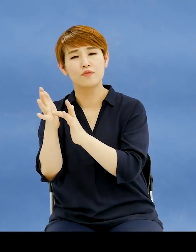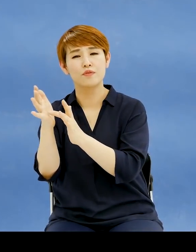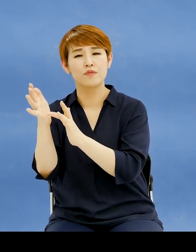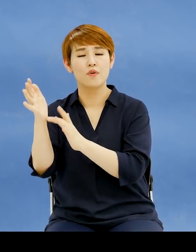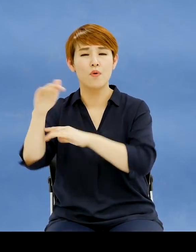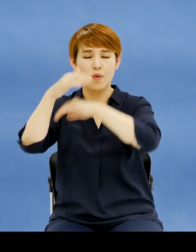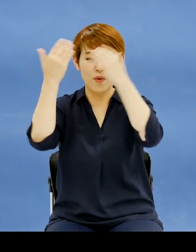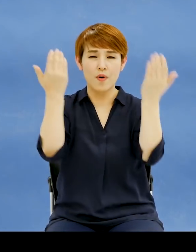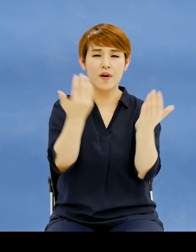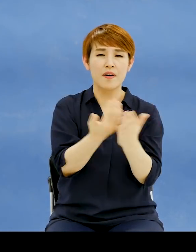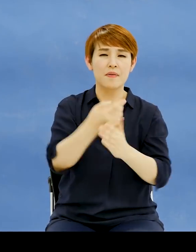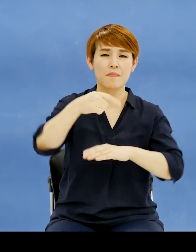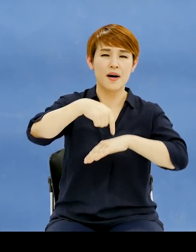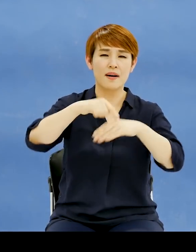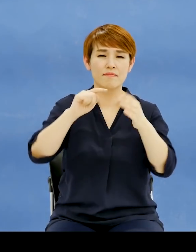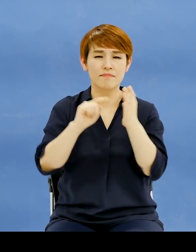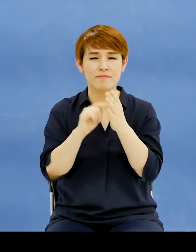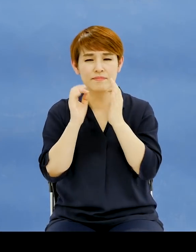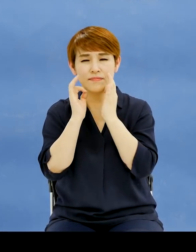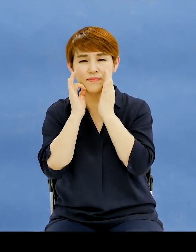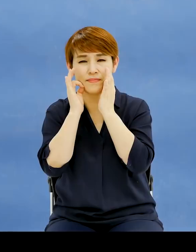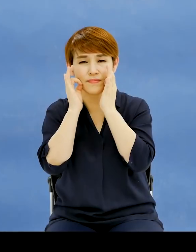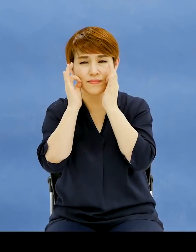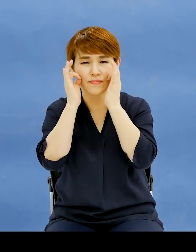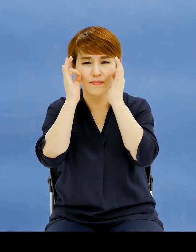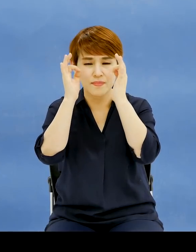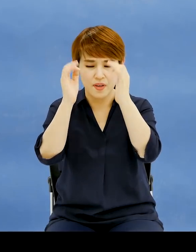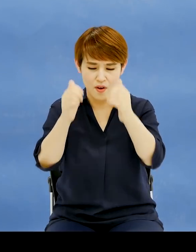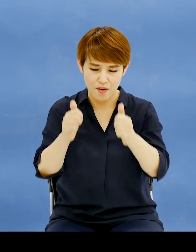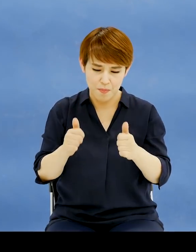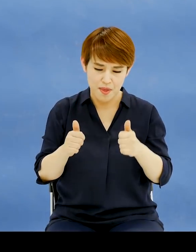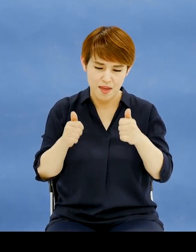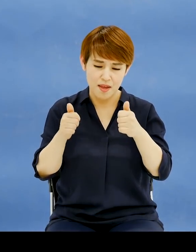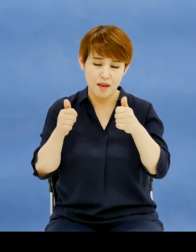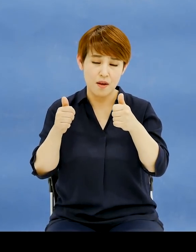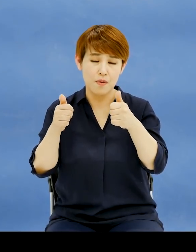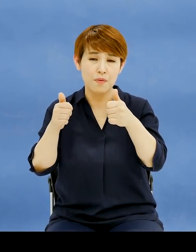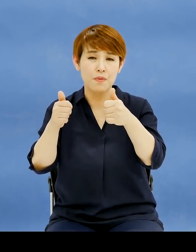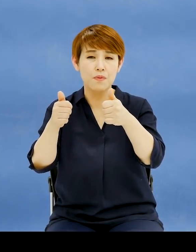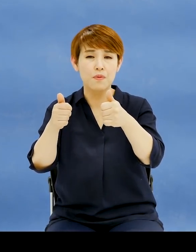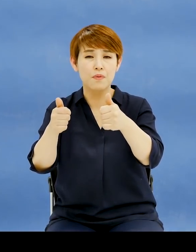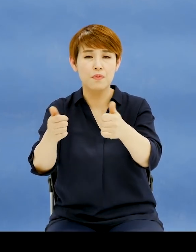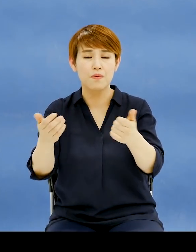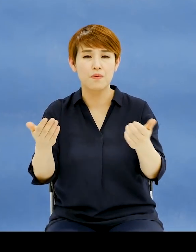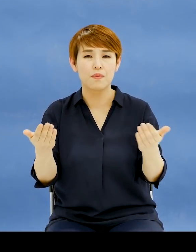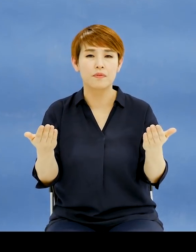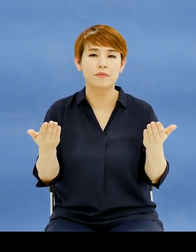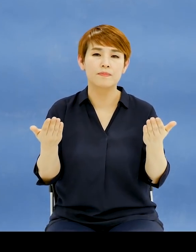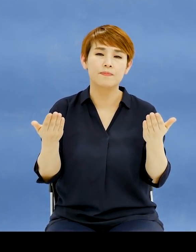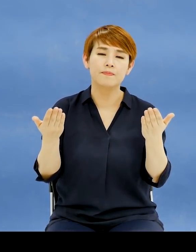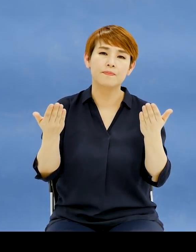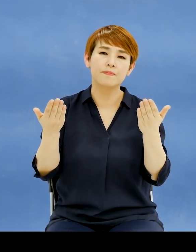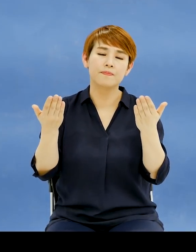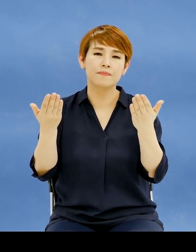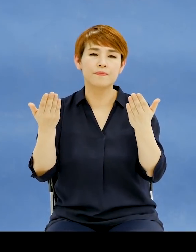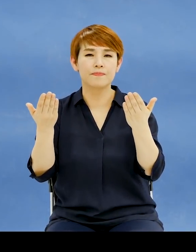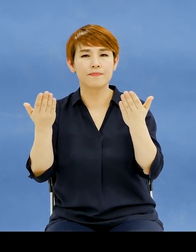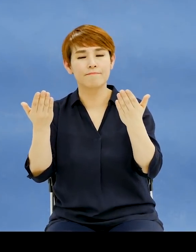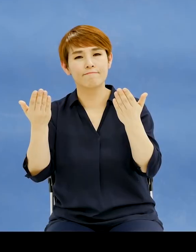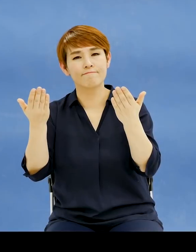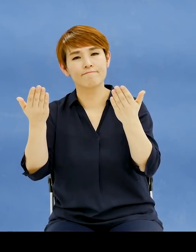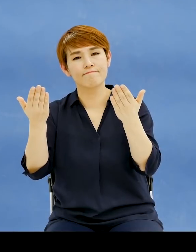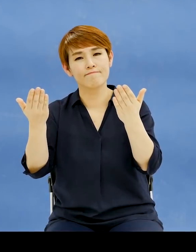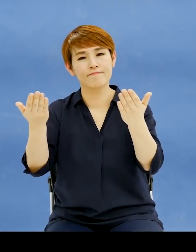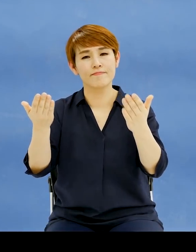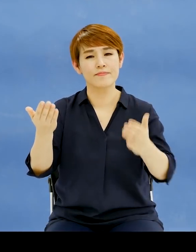나의 예수 온 맘 다해 경배해요.